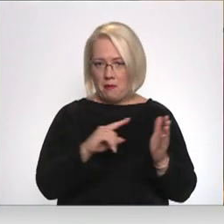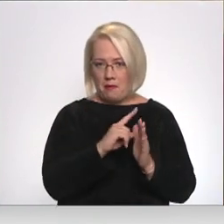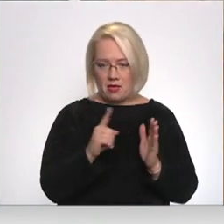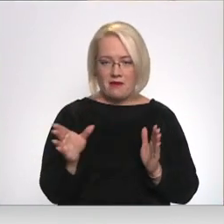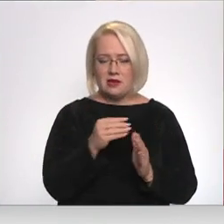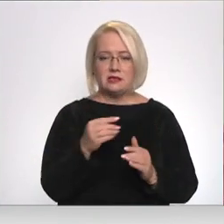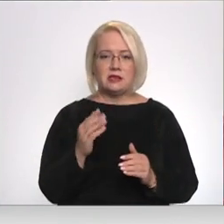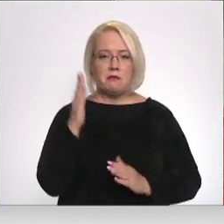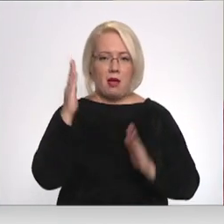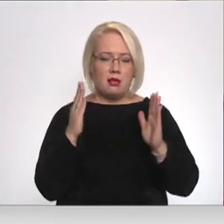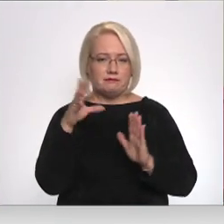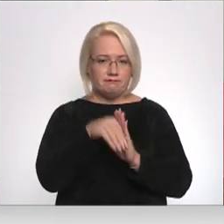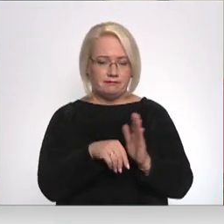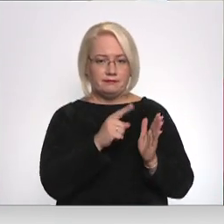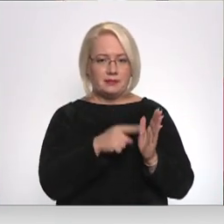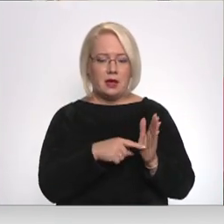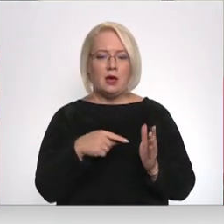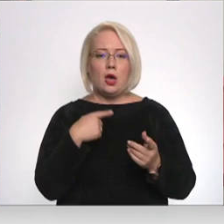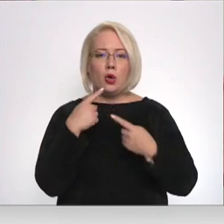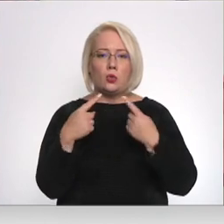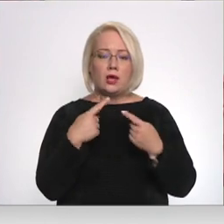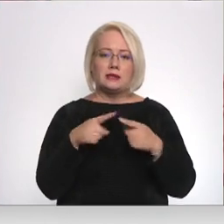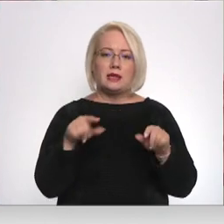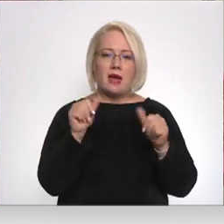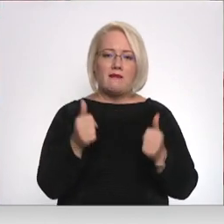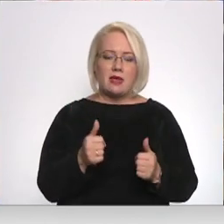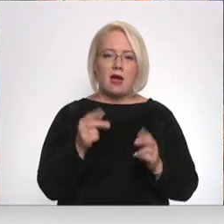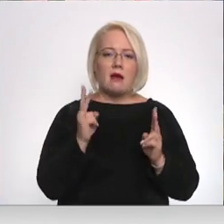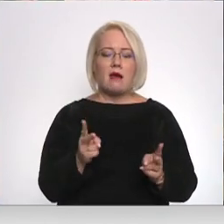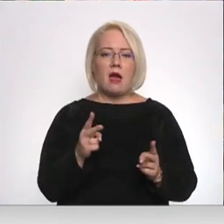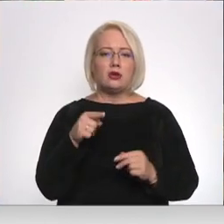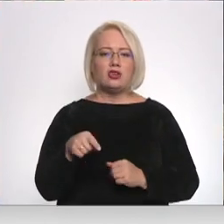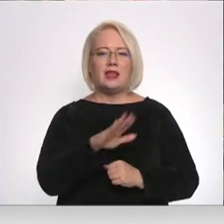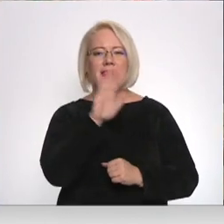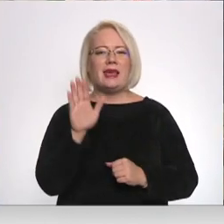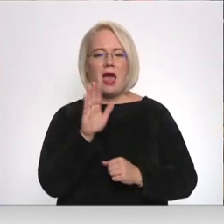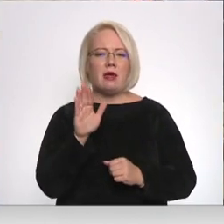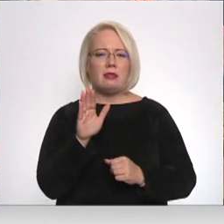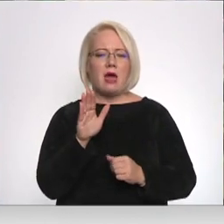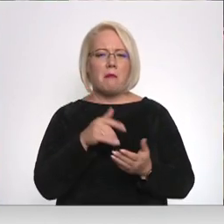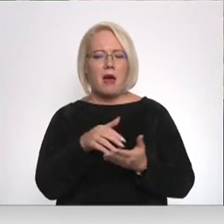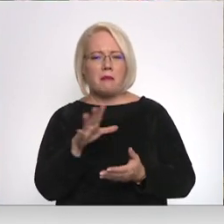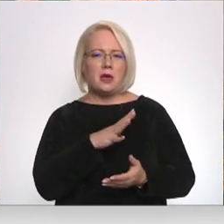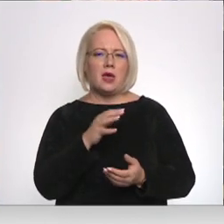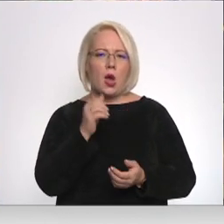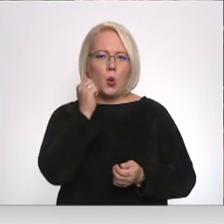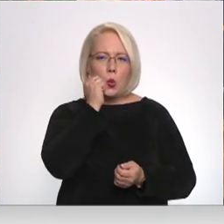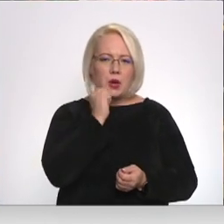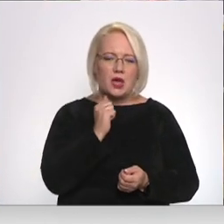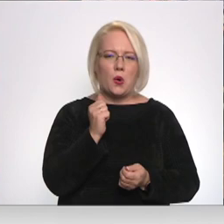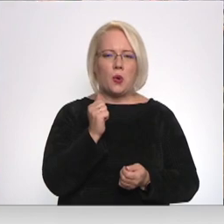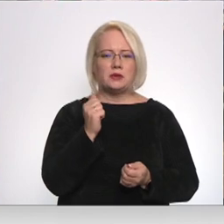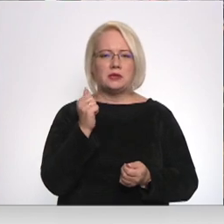ir ieskaitītas vispareizi. Runājot citādā veidā, kā ir pagājuši šī diena, vai ir bijuši kādi kuriozi, misēkļi,